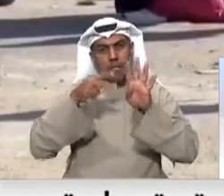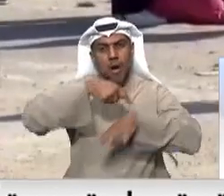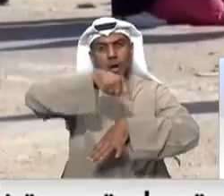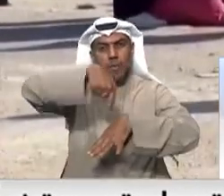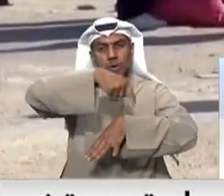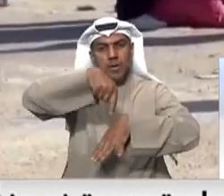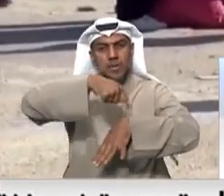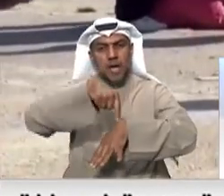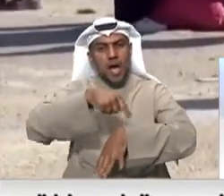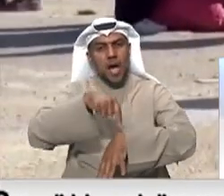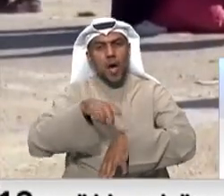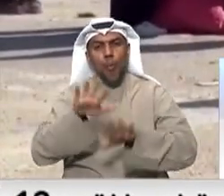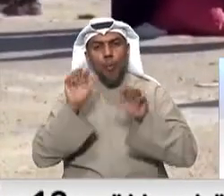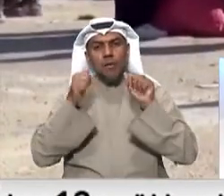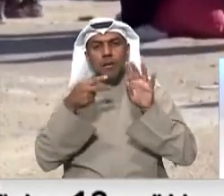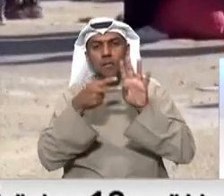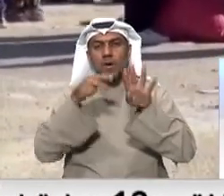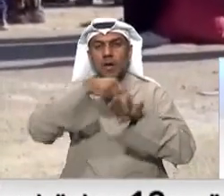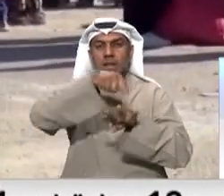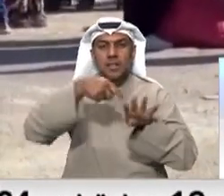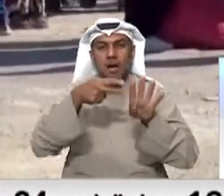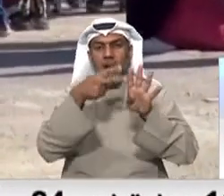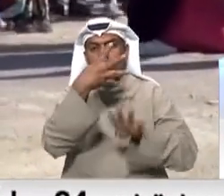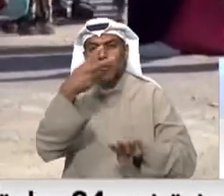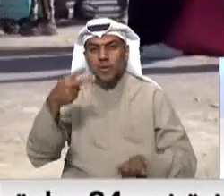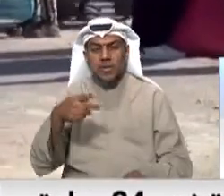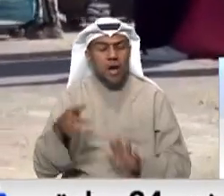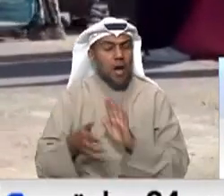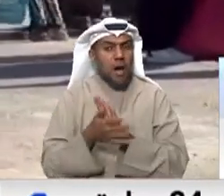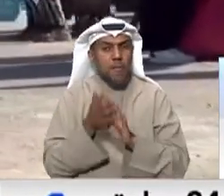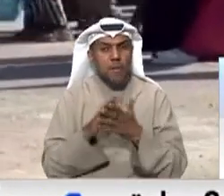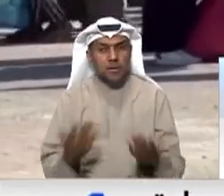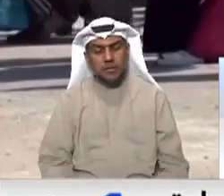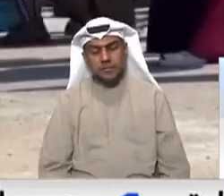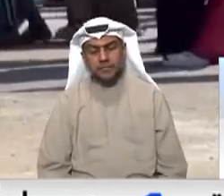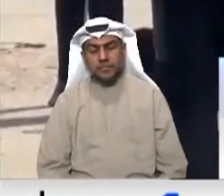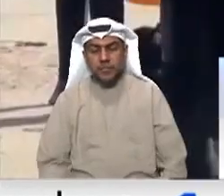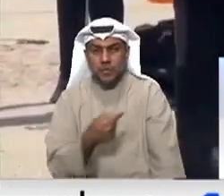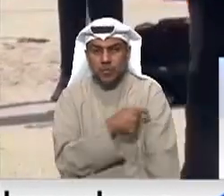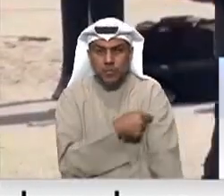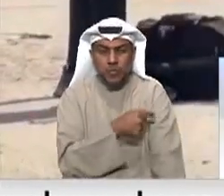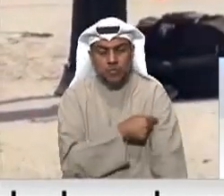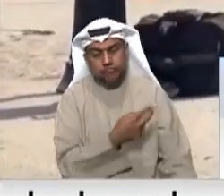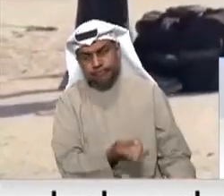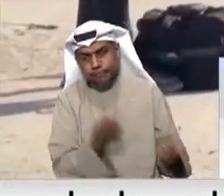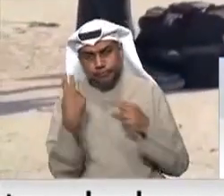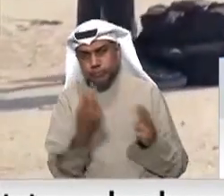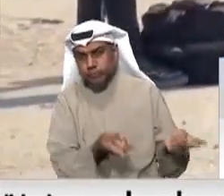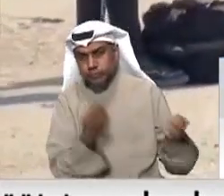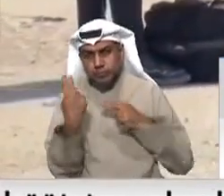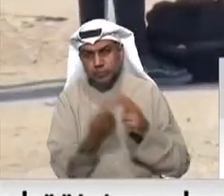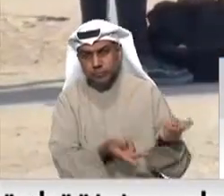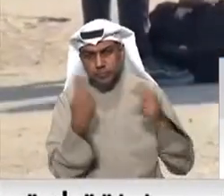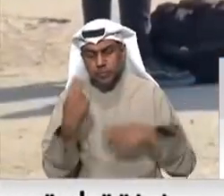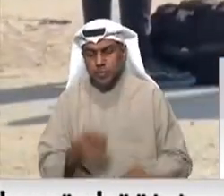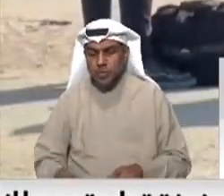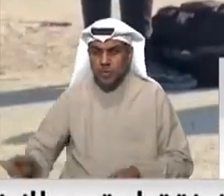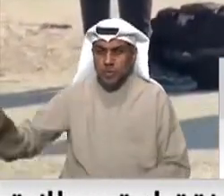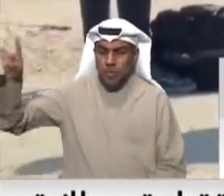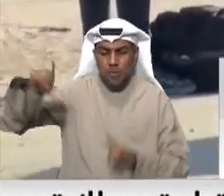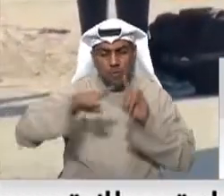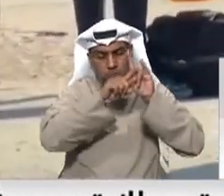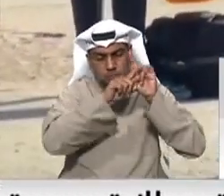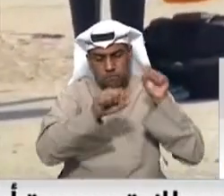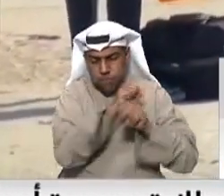الماضيه كما وصل عدد من الشهداء والجرحى الى مستشفى شهداء الاقصى اثر قصف الاحتلال